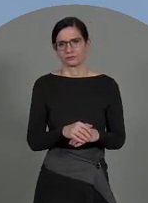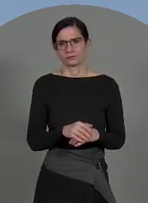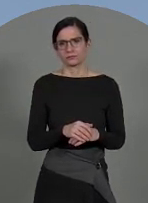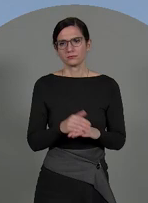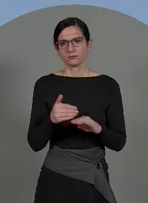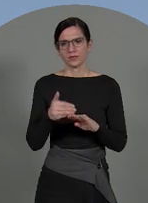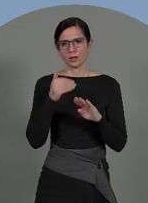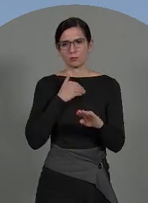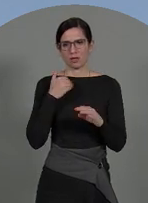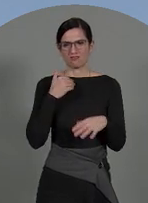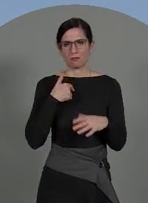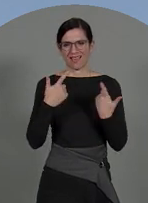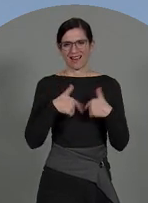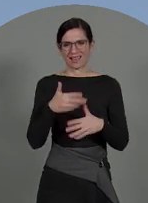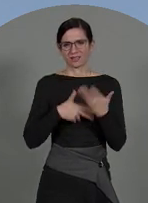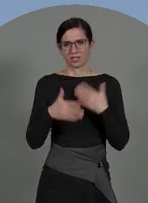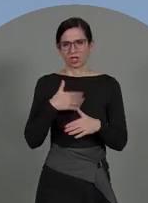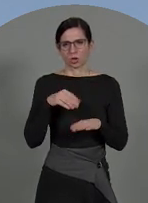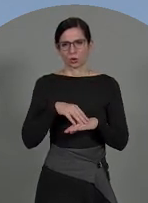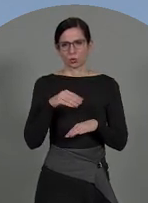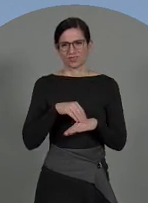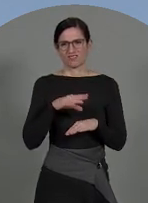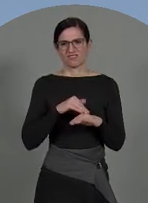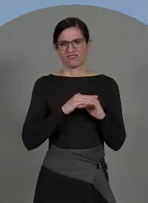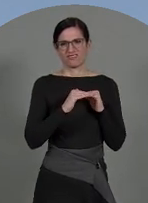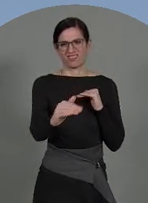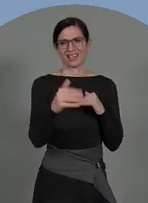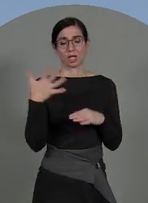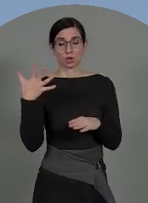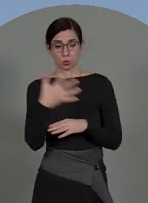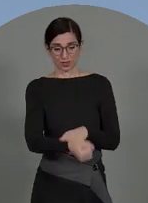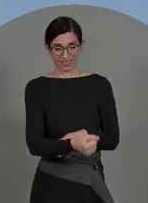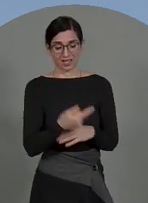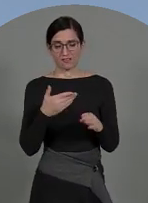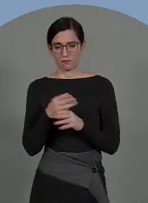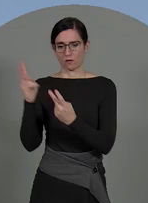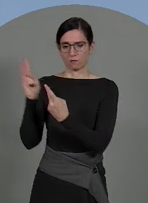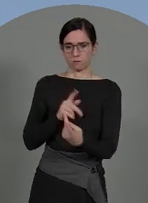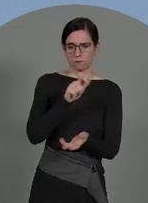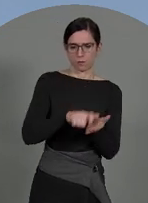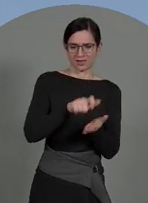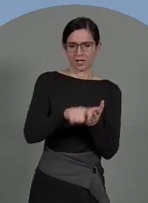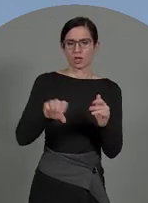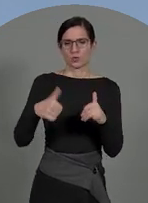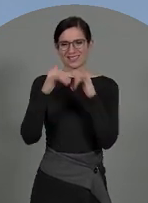Bevor großflächlich landwirtschaftliche Nutzflächen zugegriffen wird, zuerst alle Dächer,